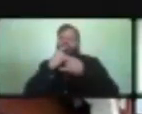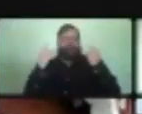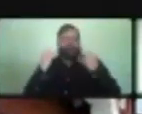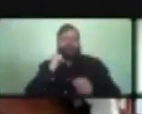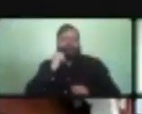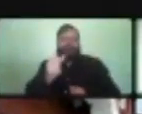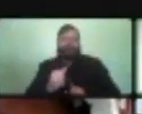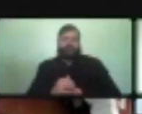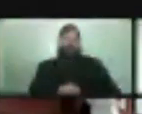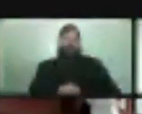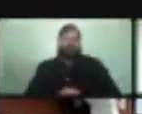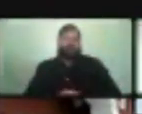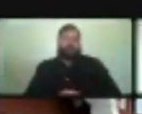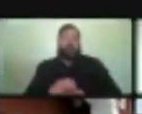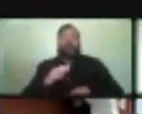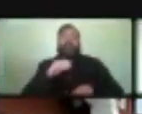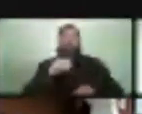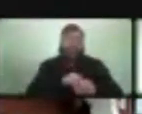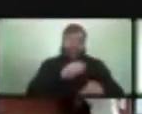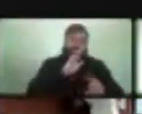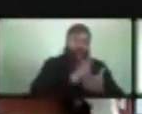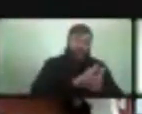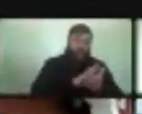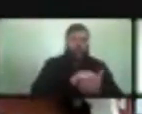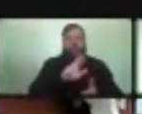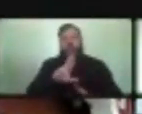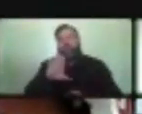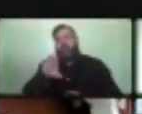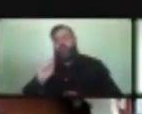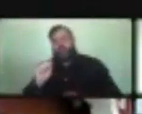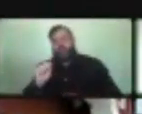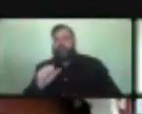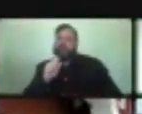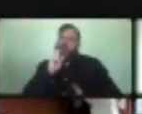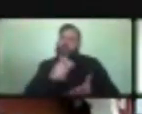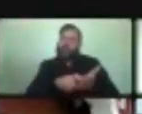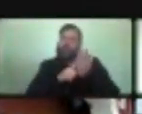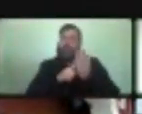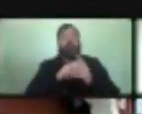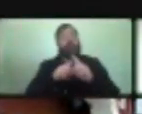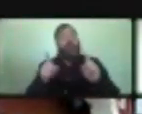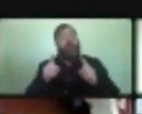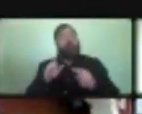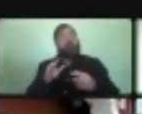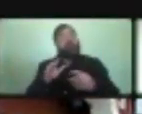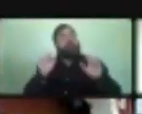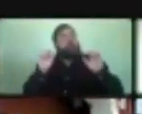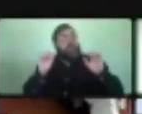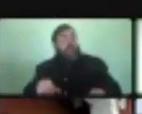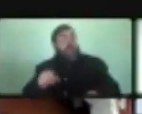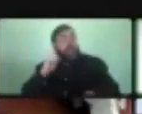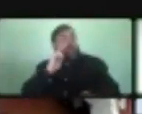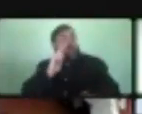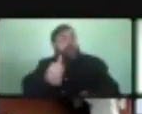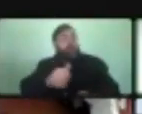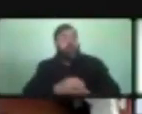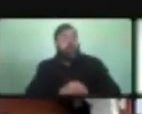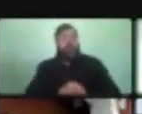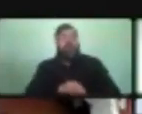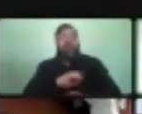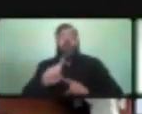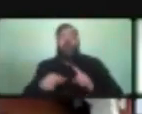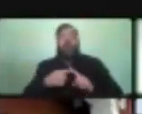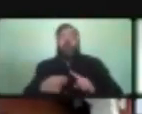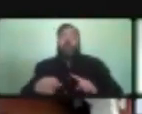Wakati wa mambo maambukizi ni wastani, tutashurutishwa kuvaa maski shuleni, itakuwa jambo la hiari tu.